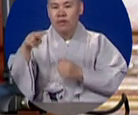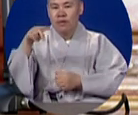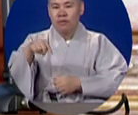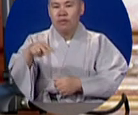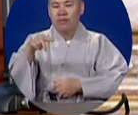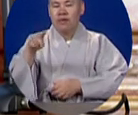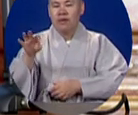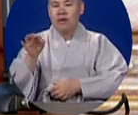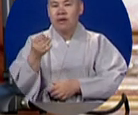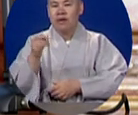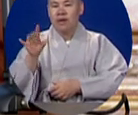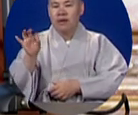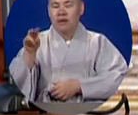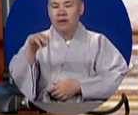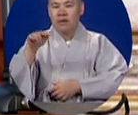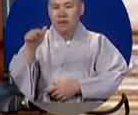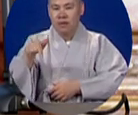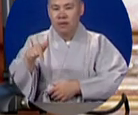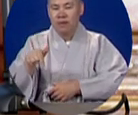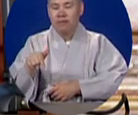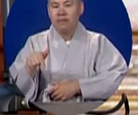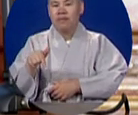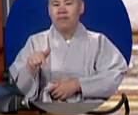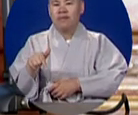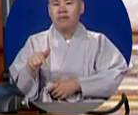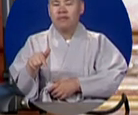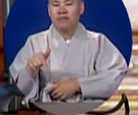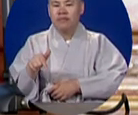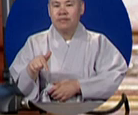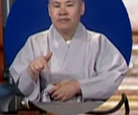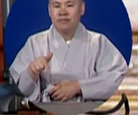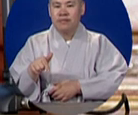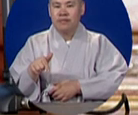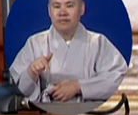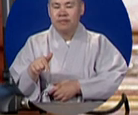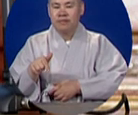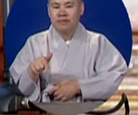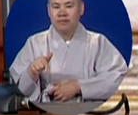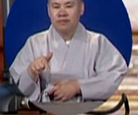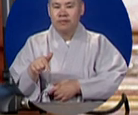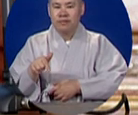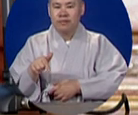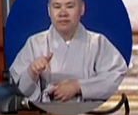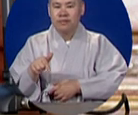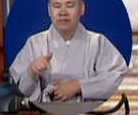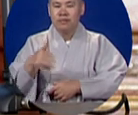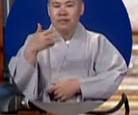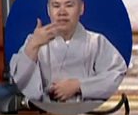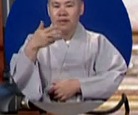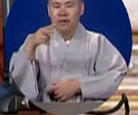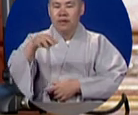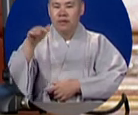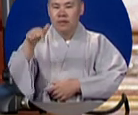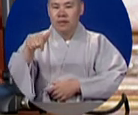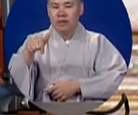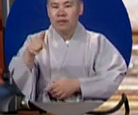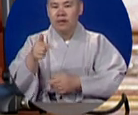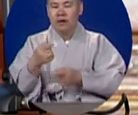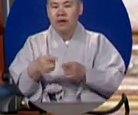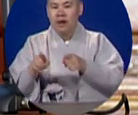수상행식은 이제 그 팔식과